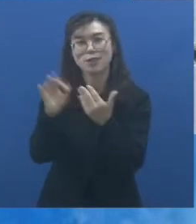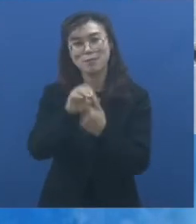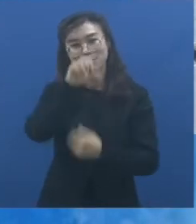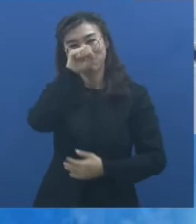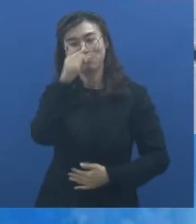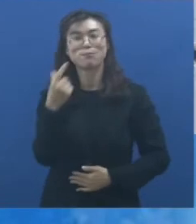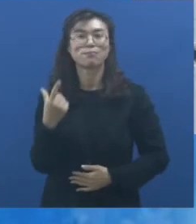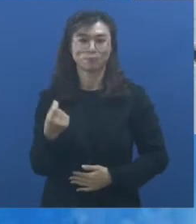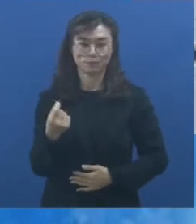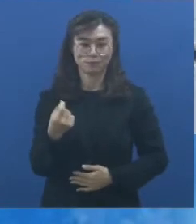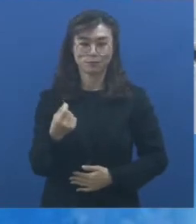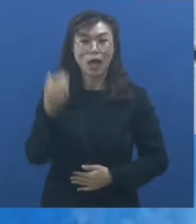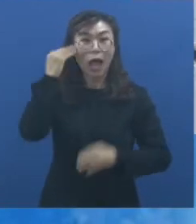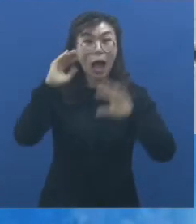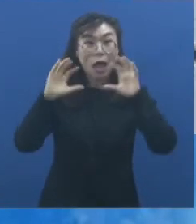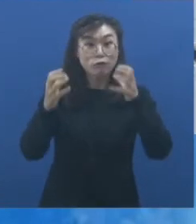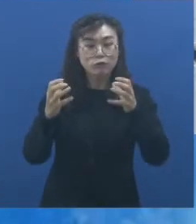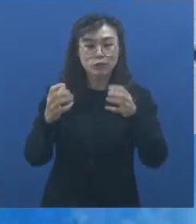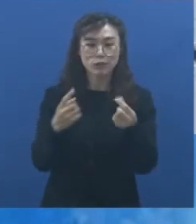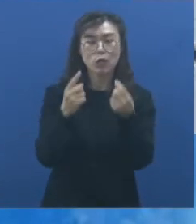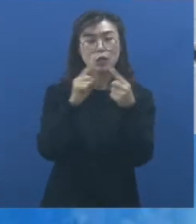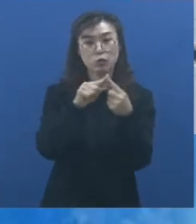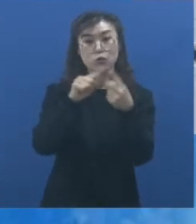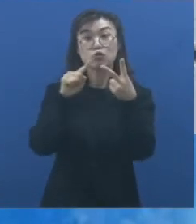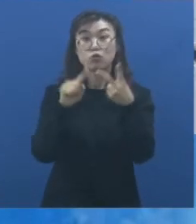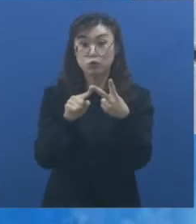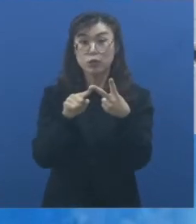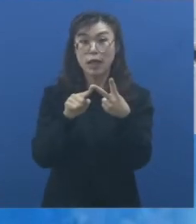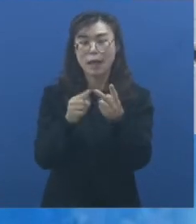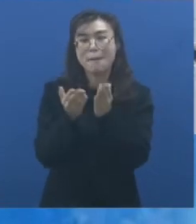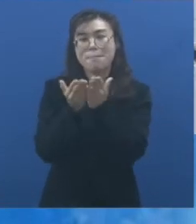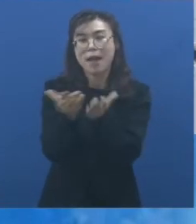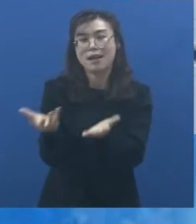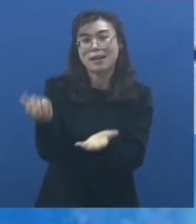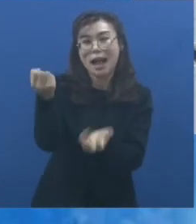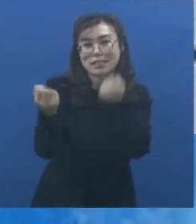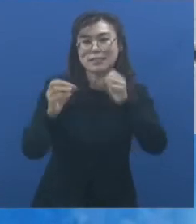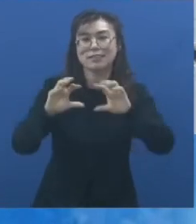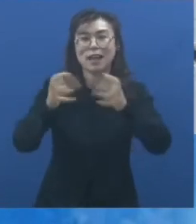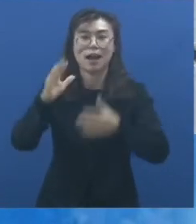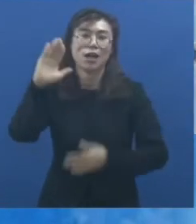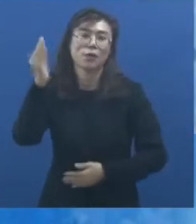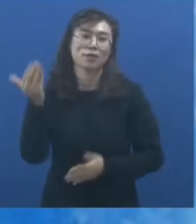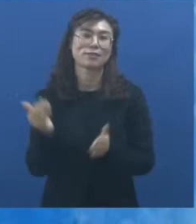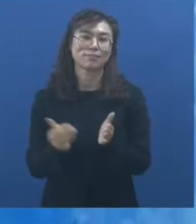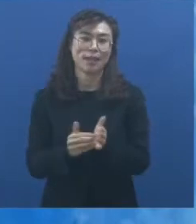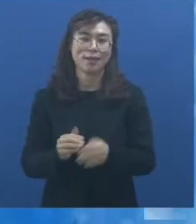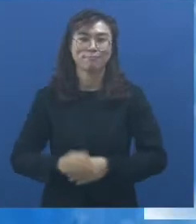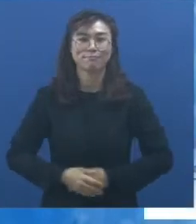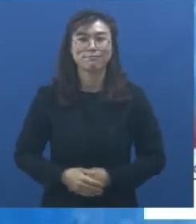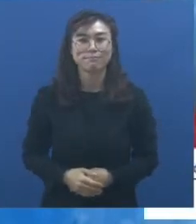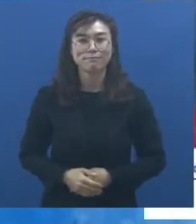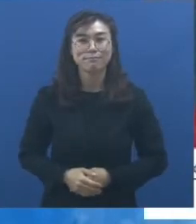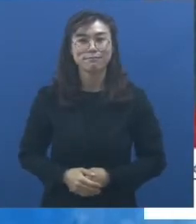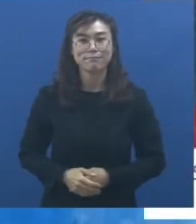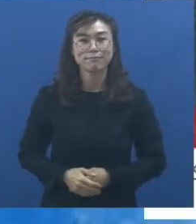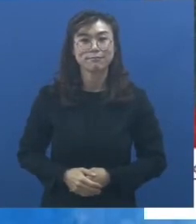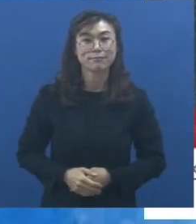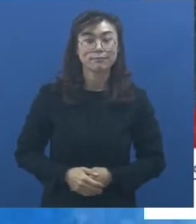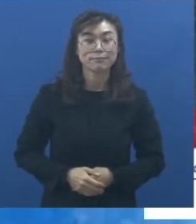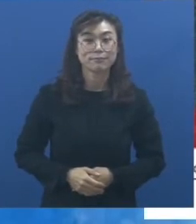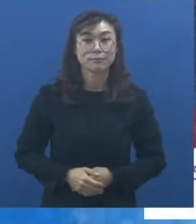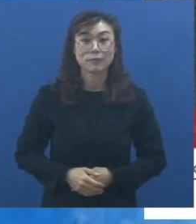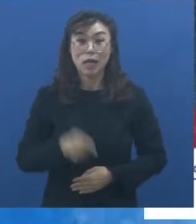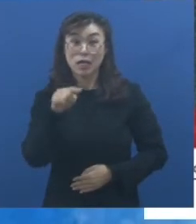도대 어 쇄빙선 을 이제 보유할 수 있게 되는 나라가 될 거에요 자 그러면 짠